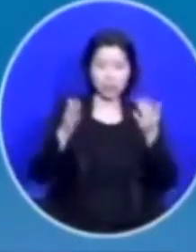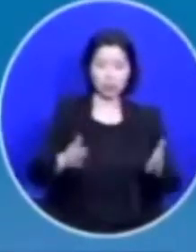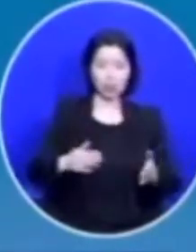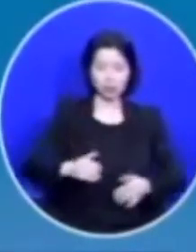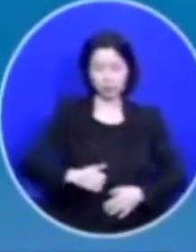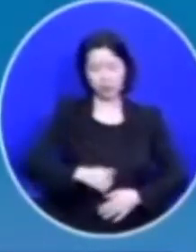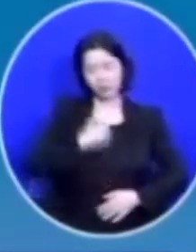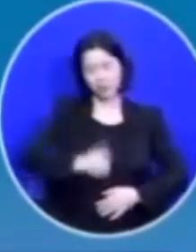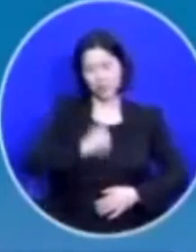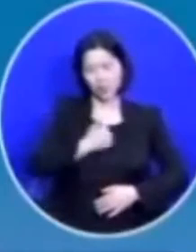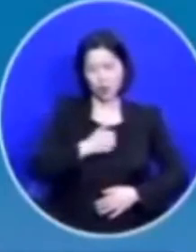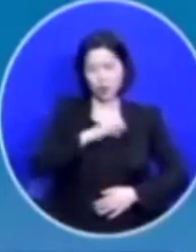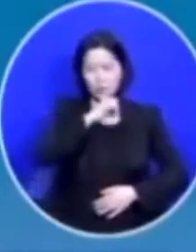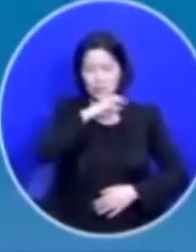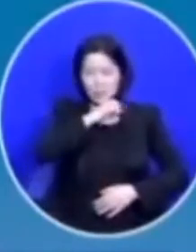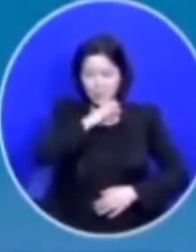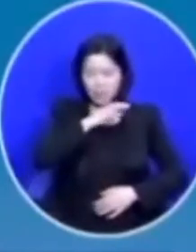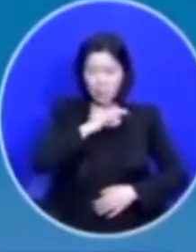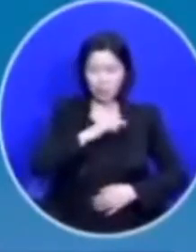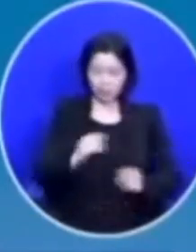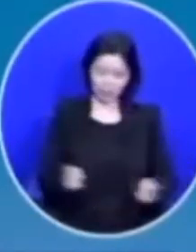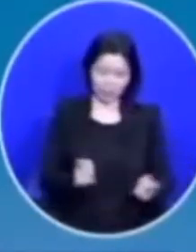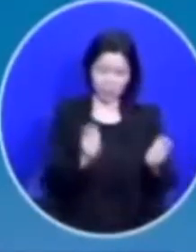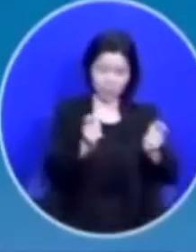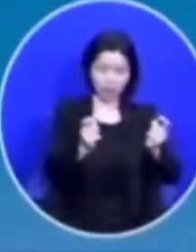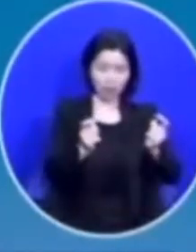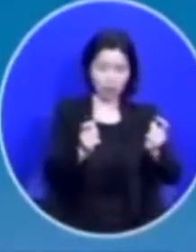불만 하고 싸우고